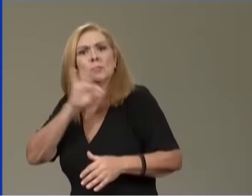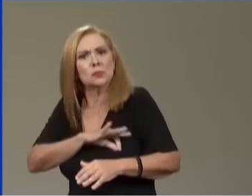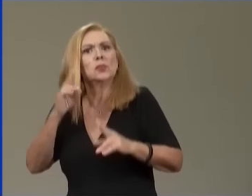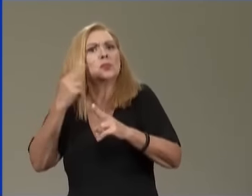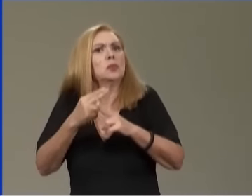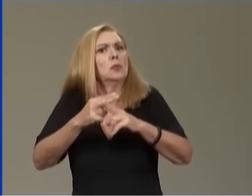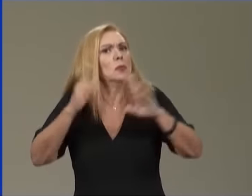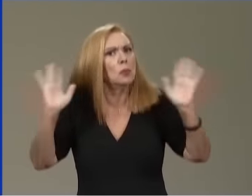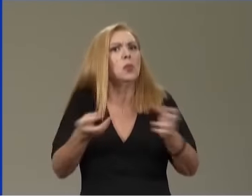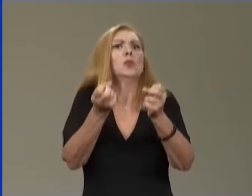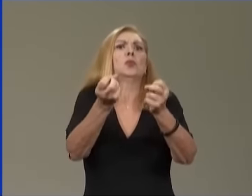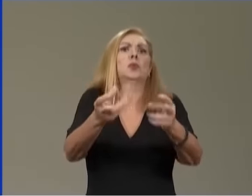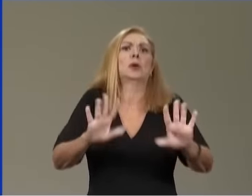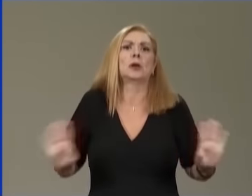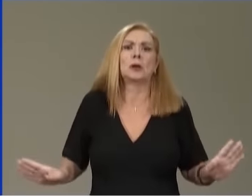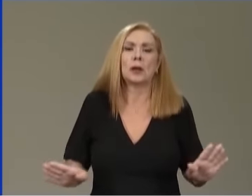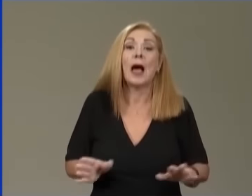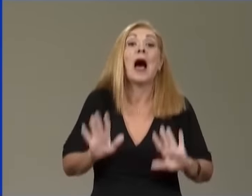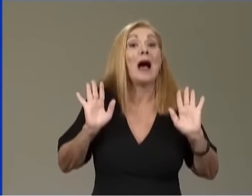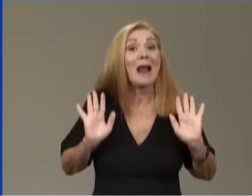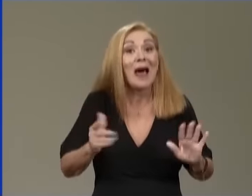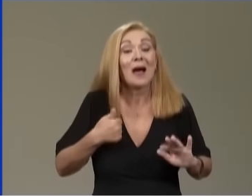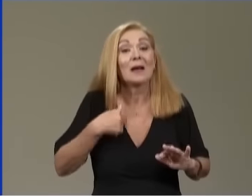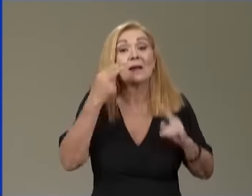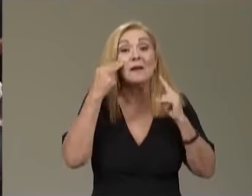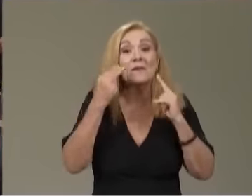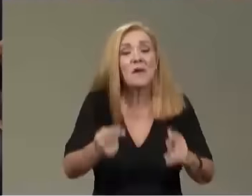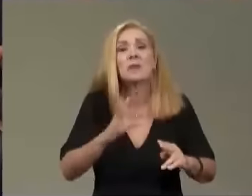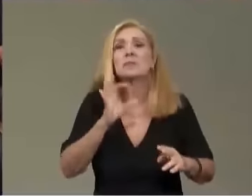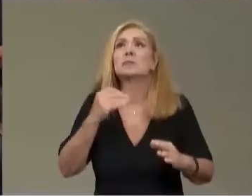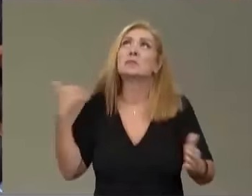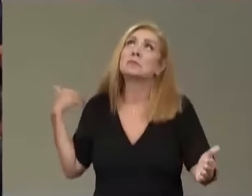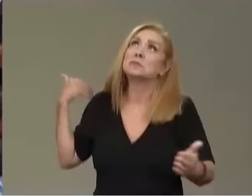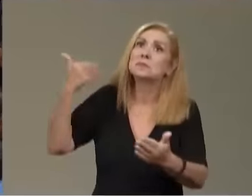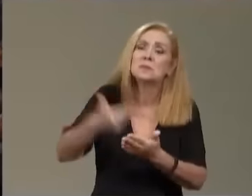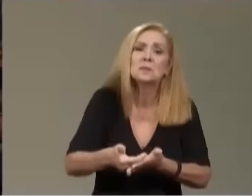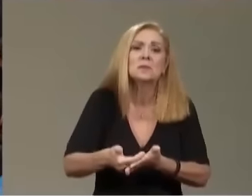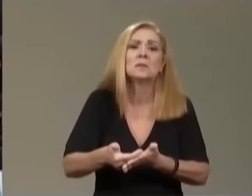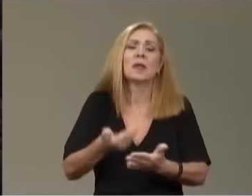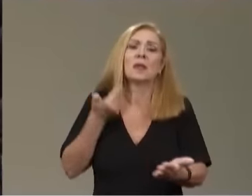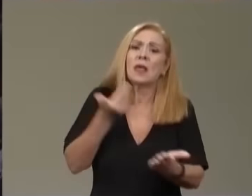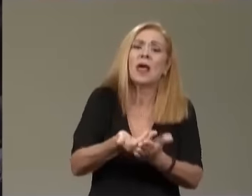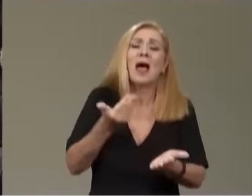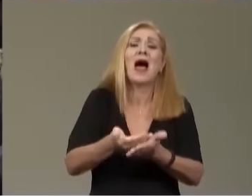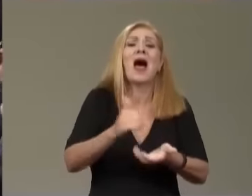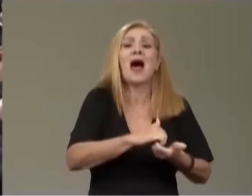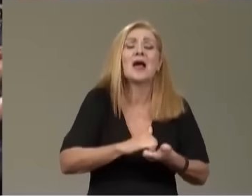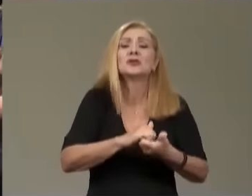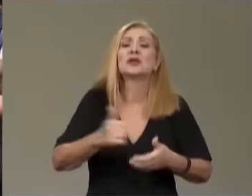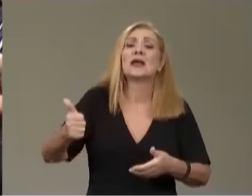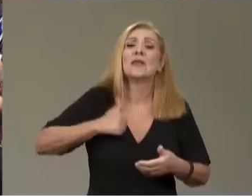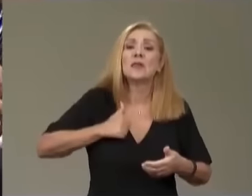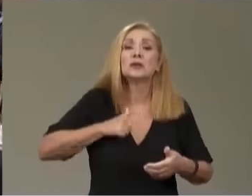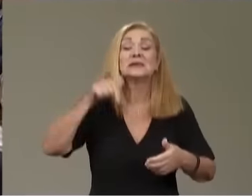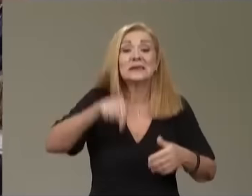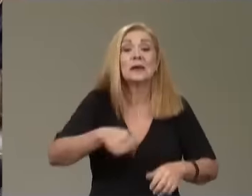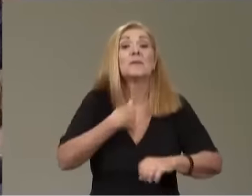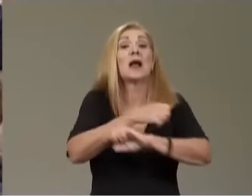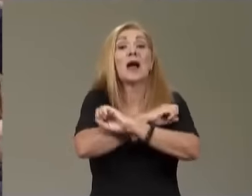έσοδα. Ανταποκρινόμενοι όμως σε πάγια αιτήματα των ενώσεων ιδιοκτητών, ανακοινώνω σήμερα ότι